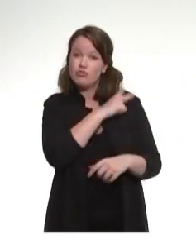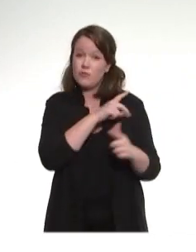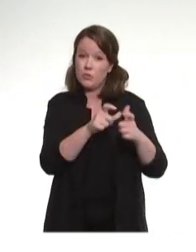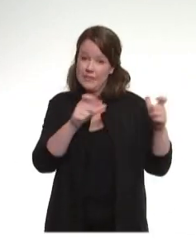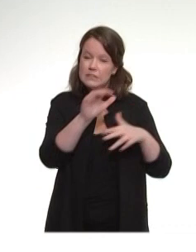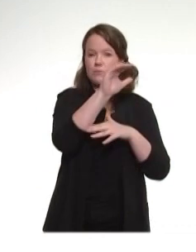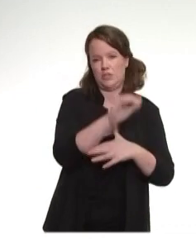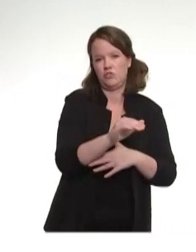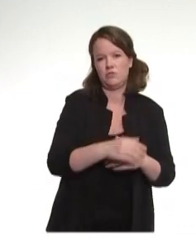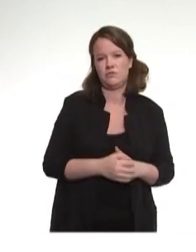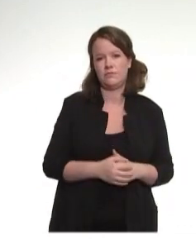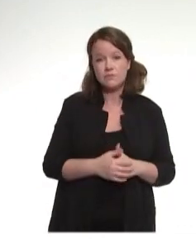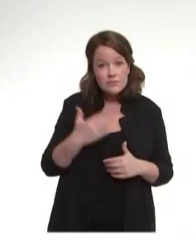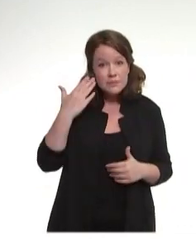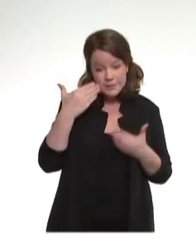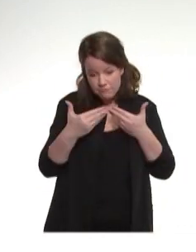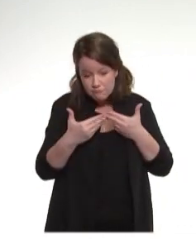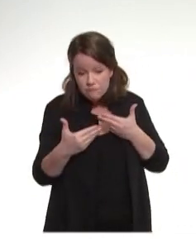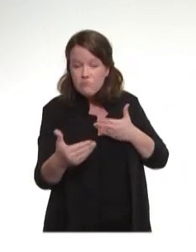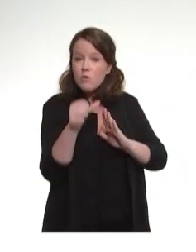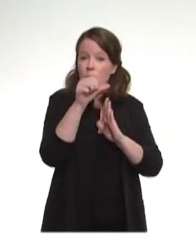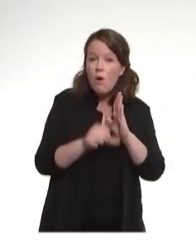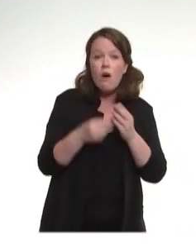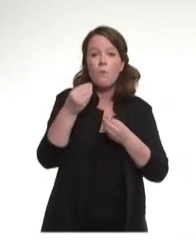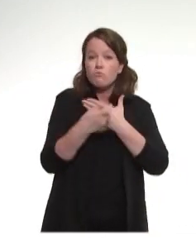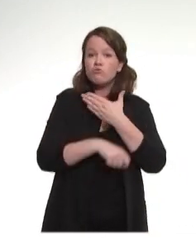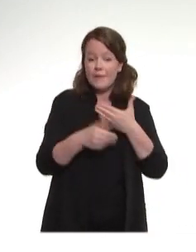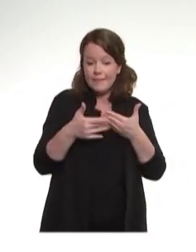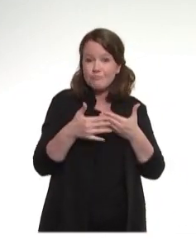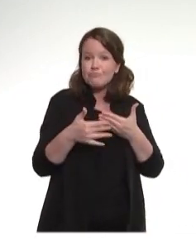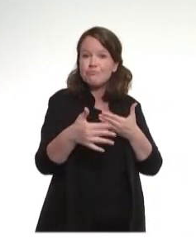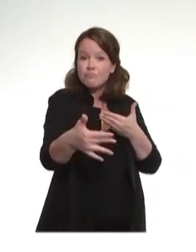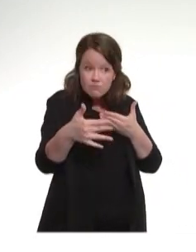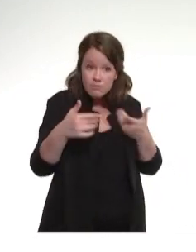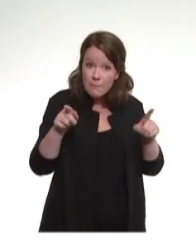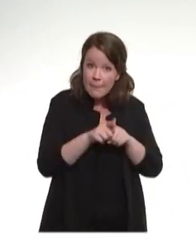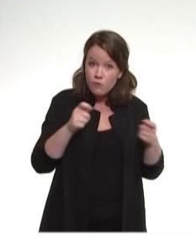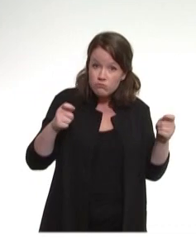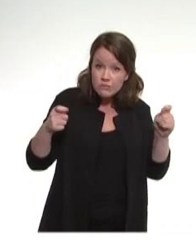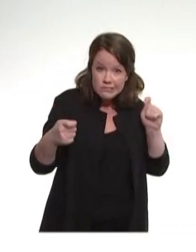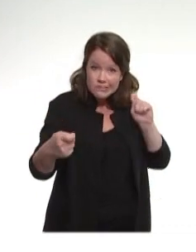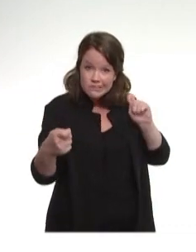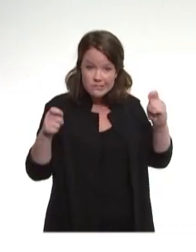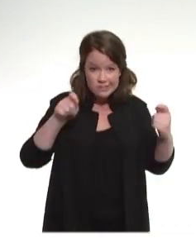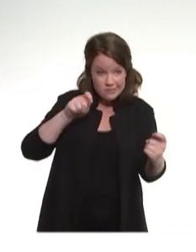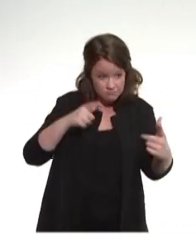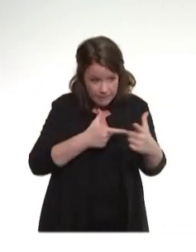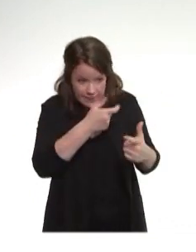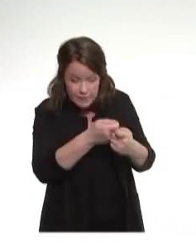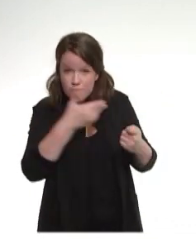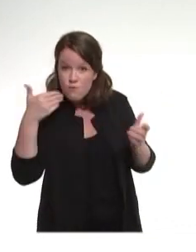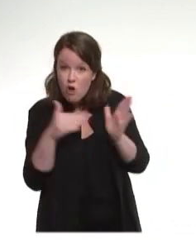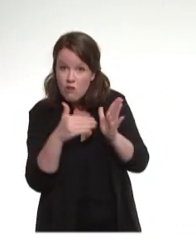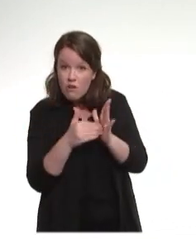dans les semaines et les mois qui viennent ajustez tel ou tel dispositif pour qu'ils soient plus efficaces et qu'ils répondent à la préoccupation